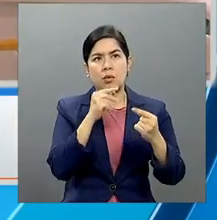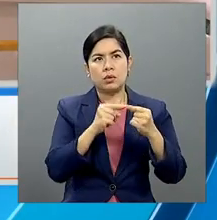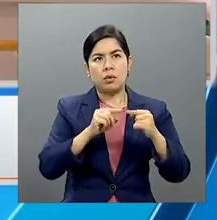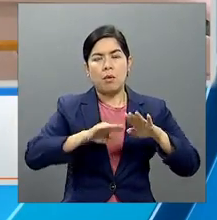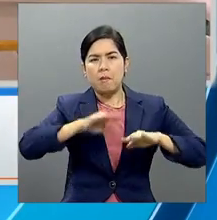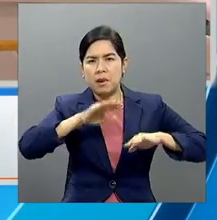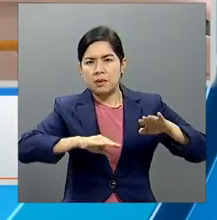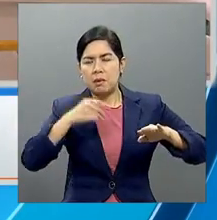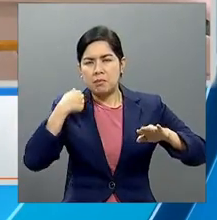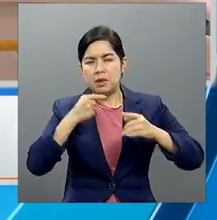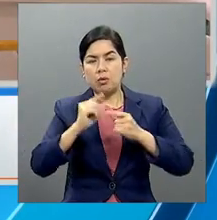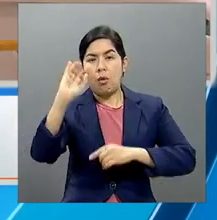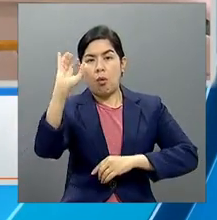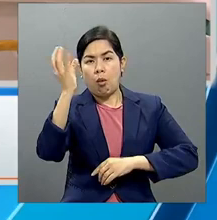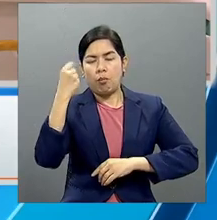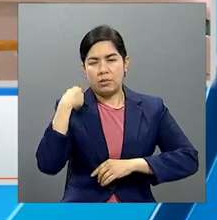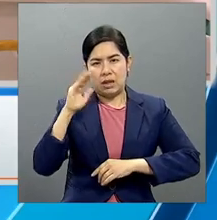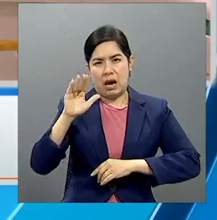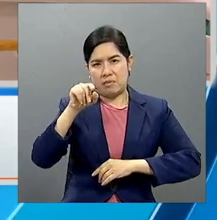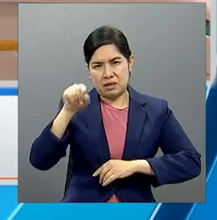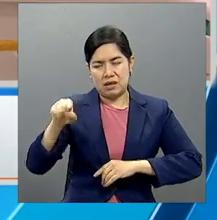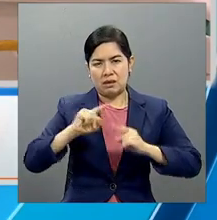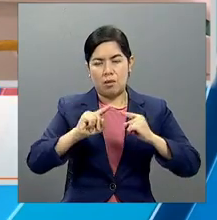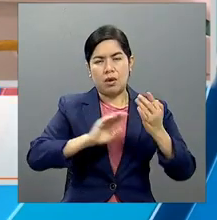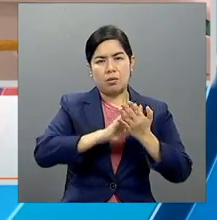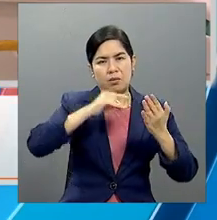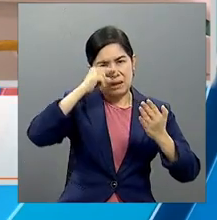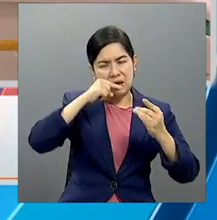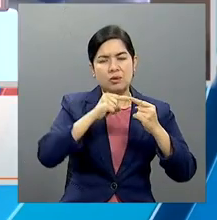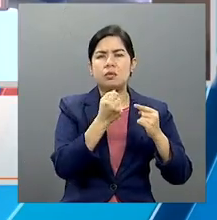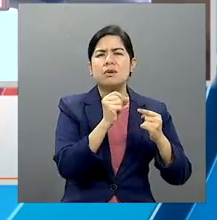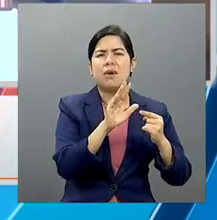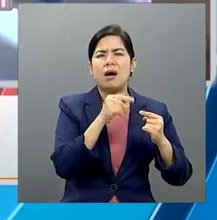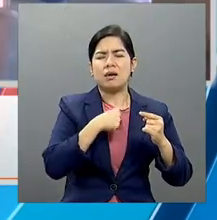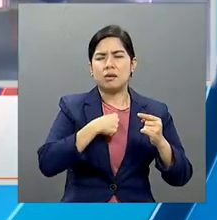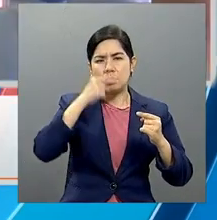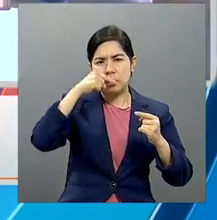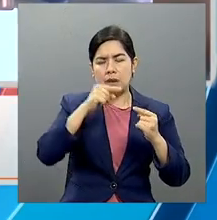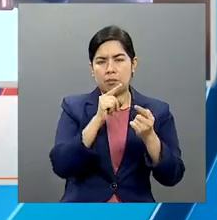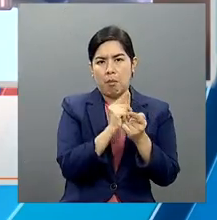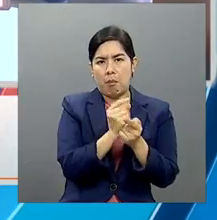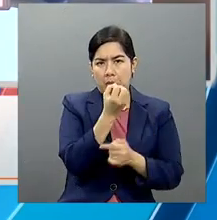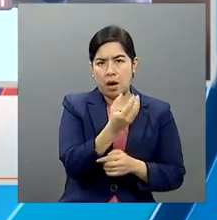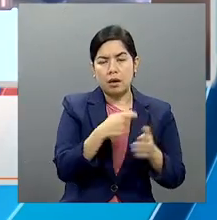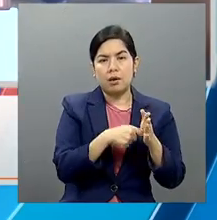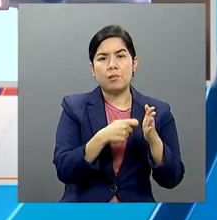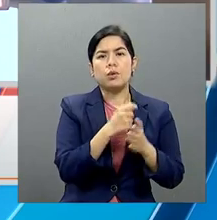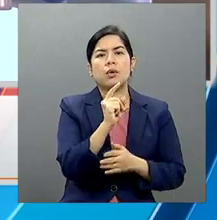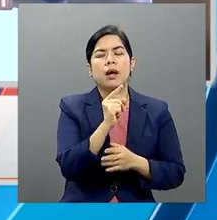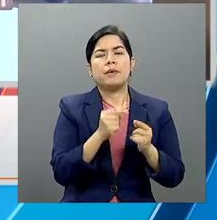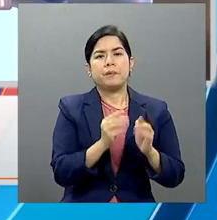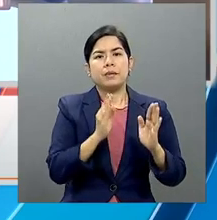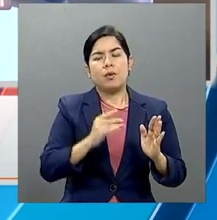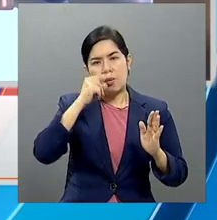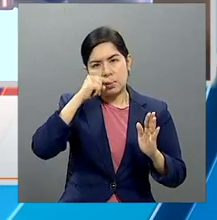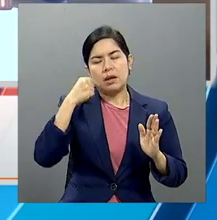ราะว่าที่เราพบมากกว่าทั่วโลกเนี่ยเนื่องจากว่าคนไทยเนี่ยมีโรคประจำตัวที่เพิ่มมากขึ้น